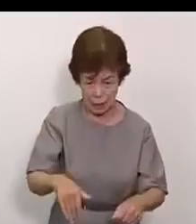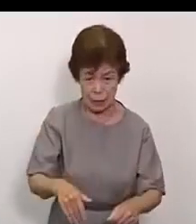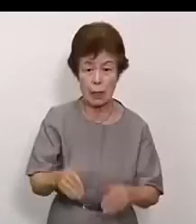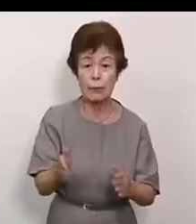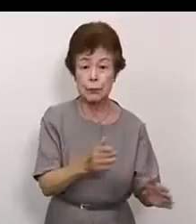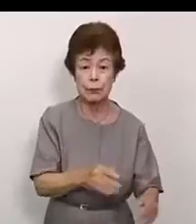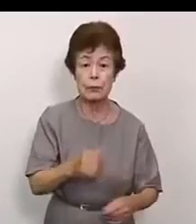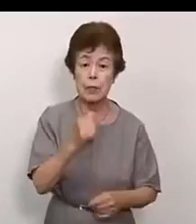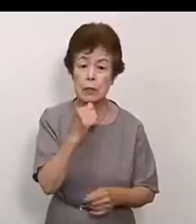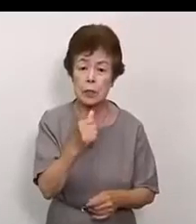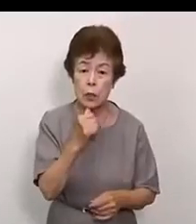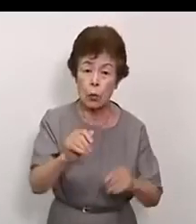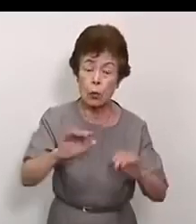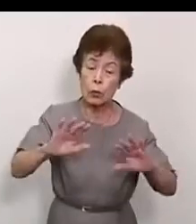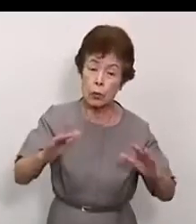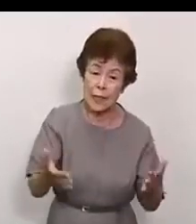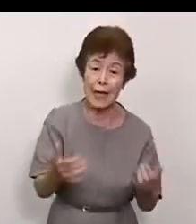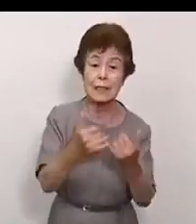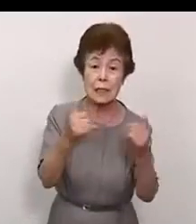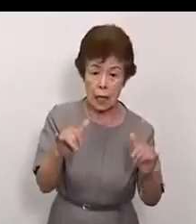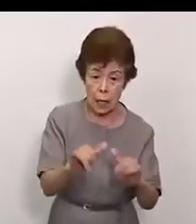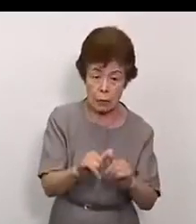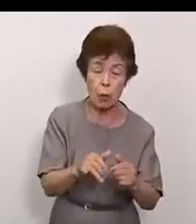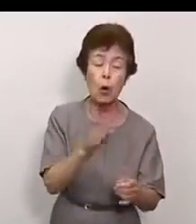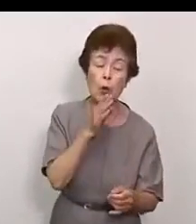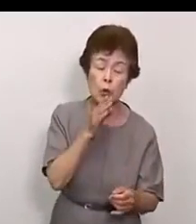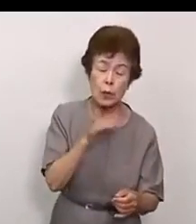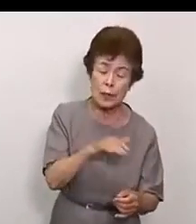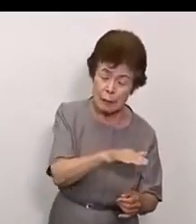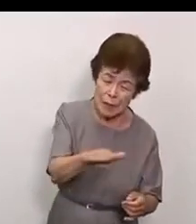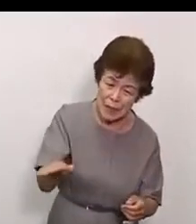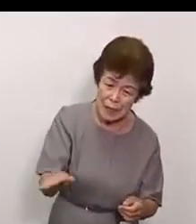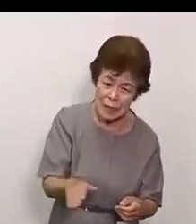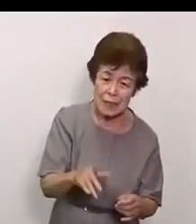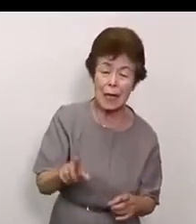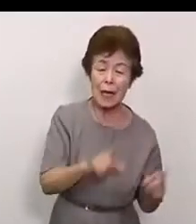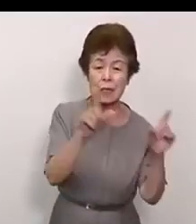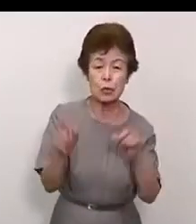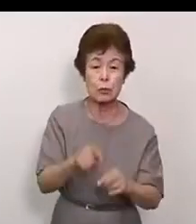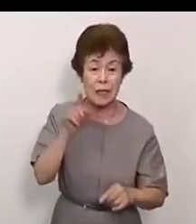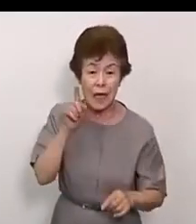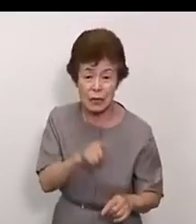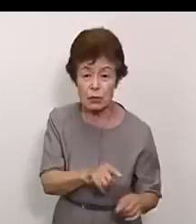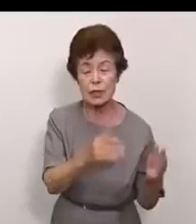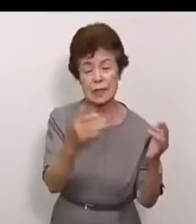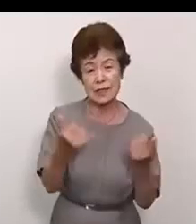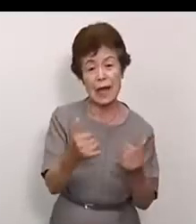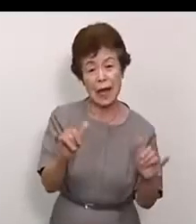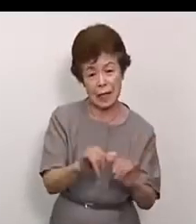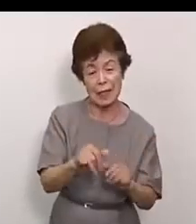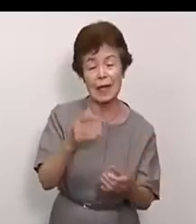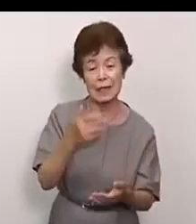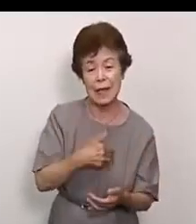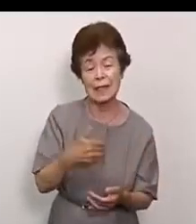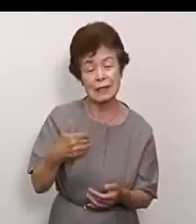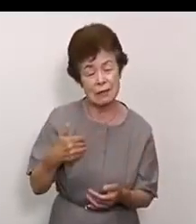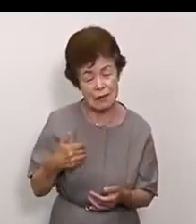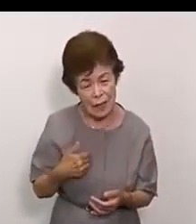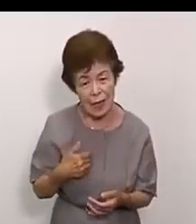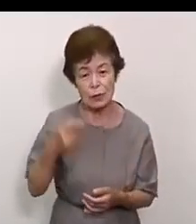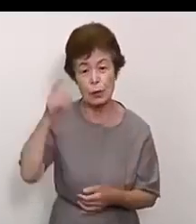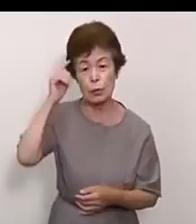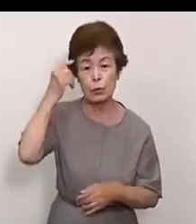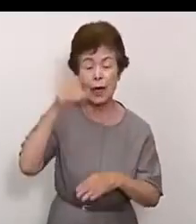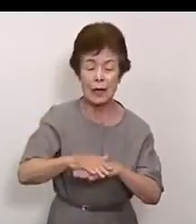困がない社会こそ、すべての人にとって本当に住みやすい社会ができるんだと、そういうまあ、考え